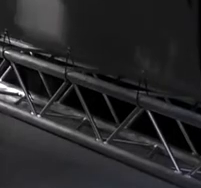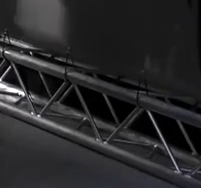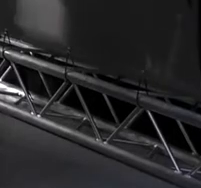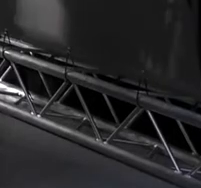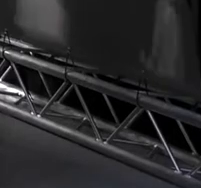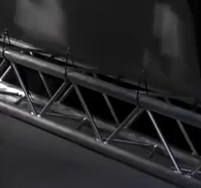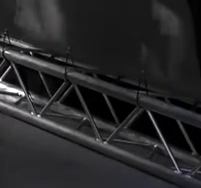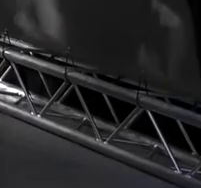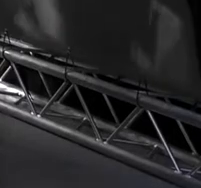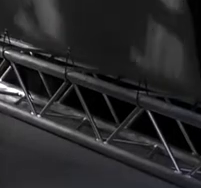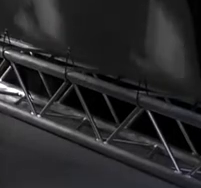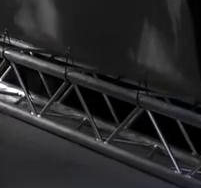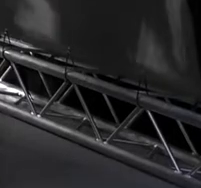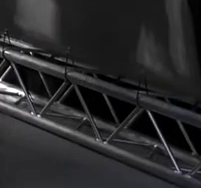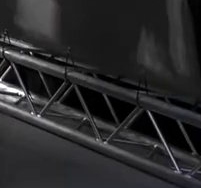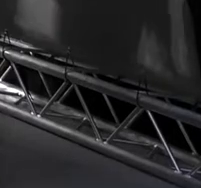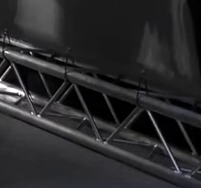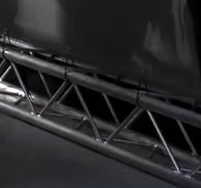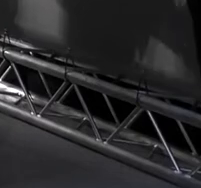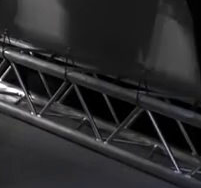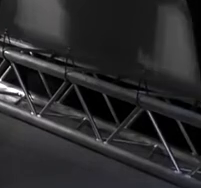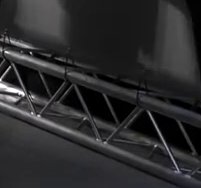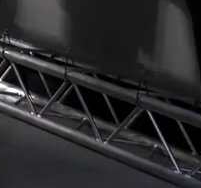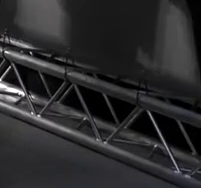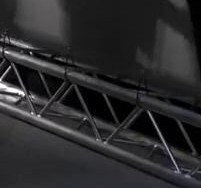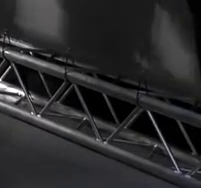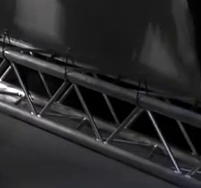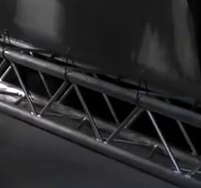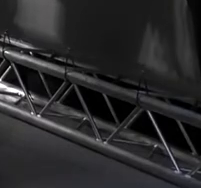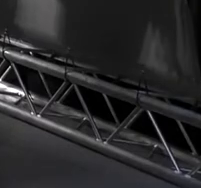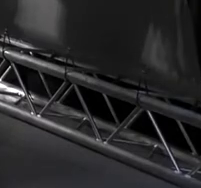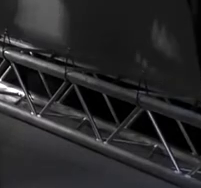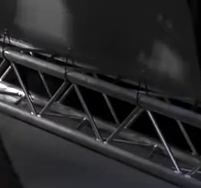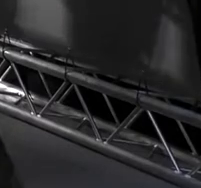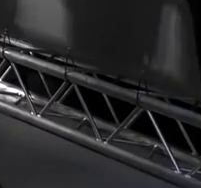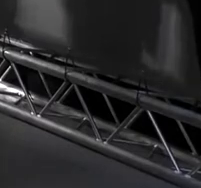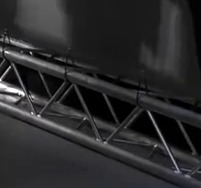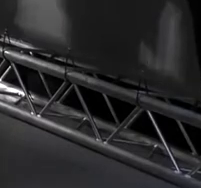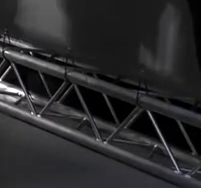molt fort aplaudiment a tots ells.